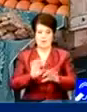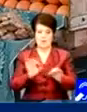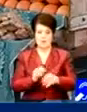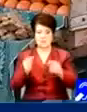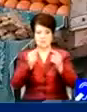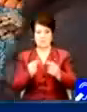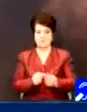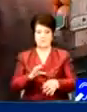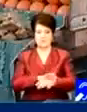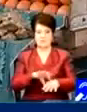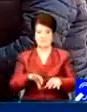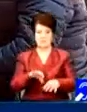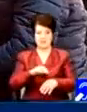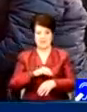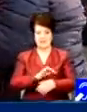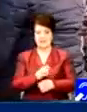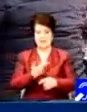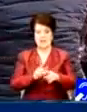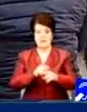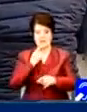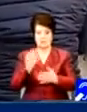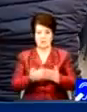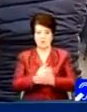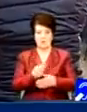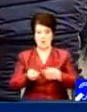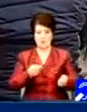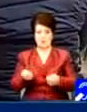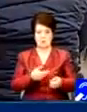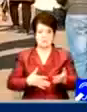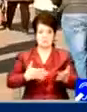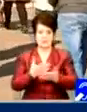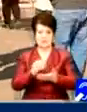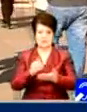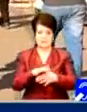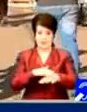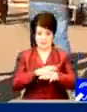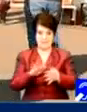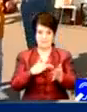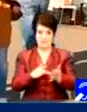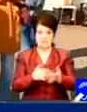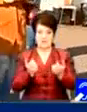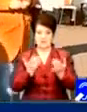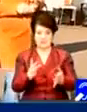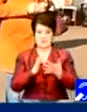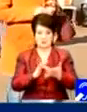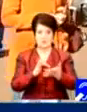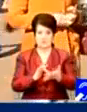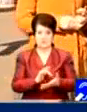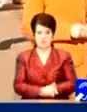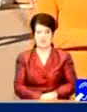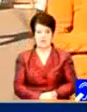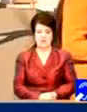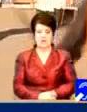sunt discriminați. Primarul Codreanu vrea ca noua conducere să transforme Piața Centrală într-un punct de atracție turistică.